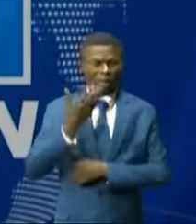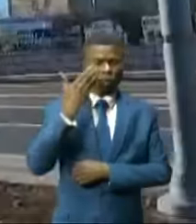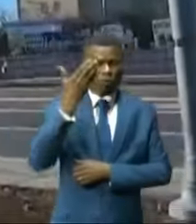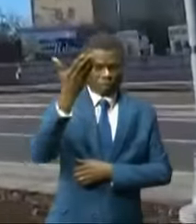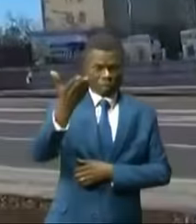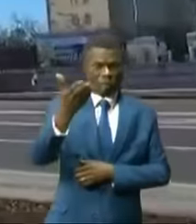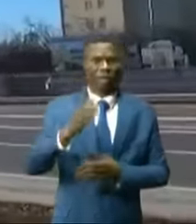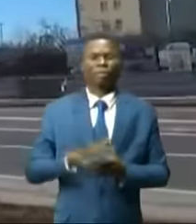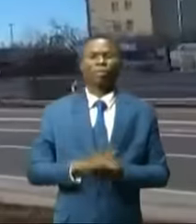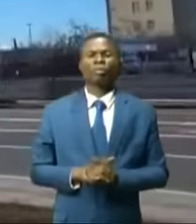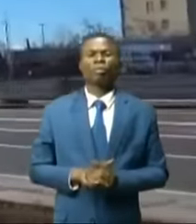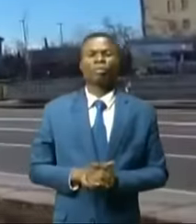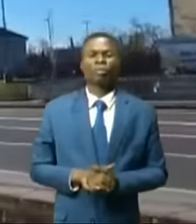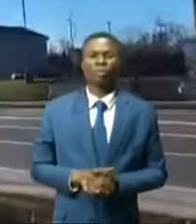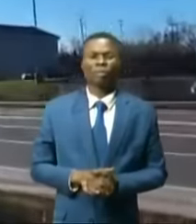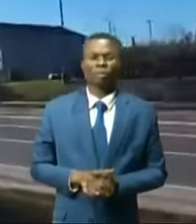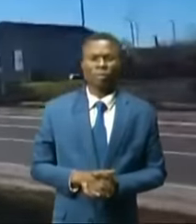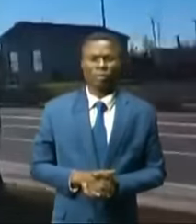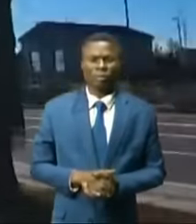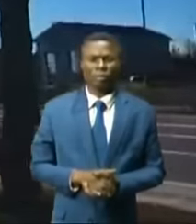Vondi.